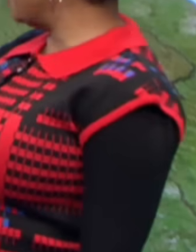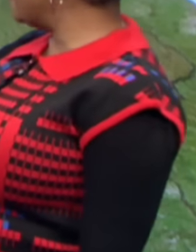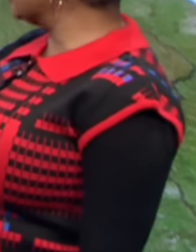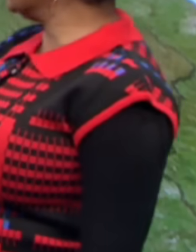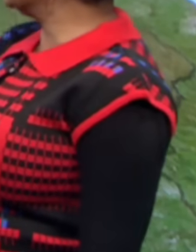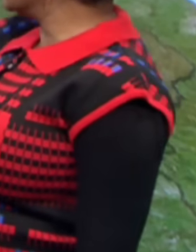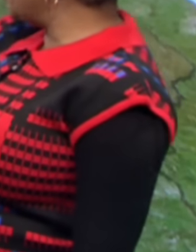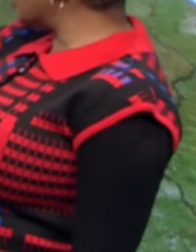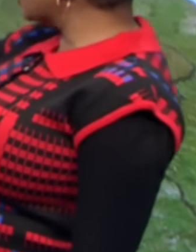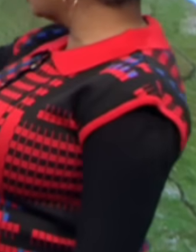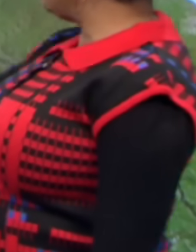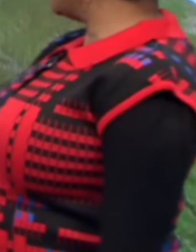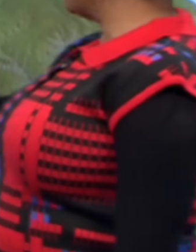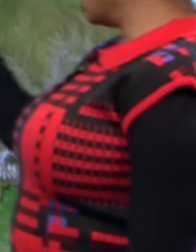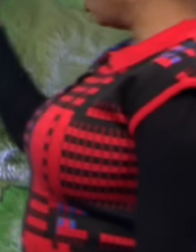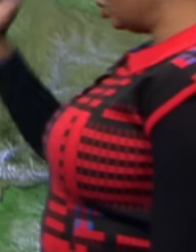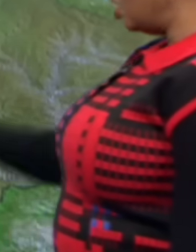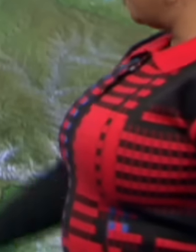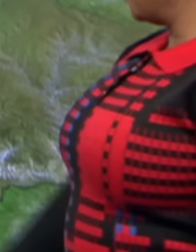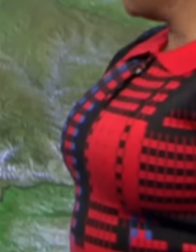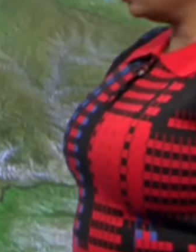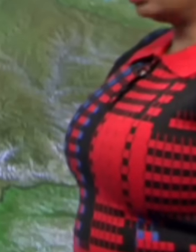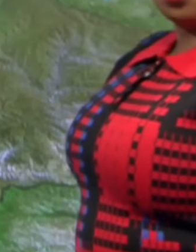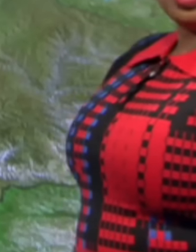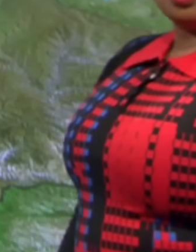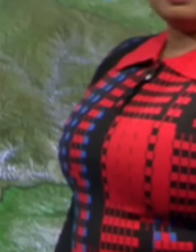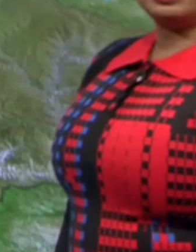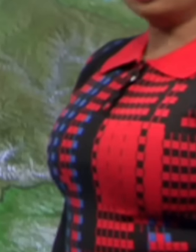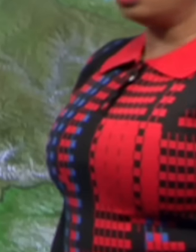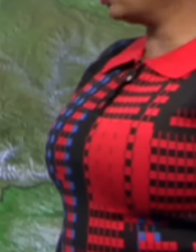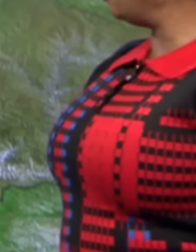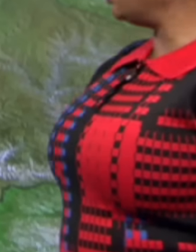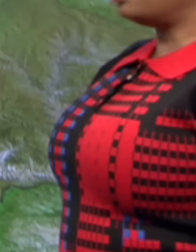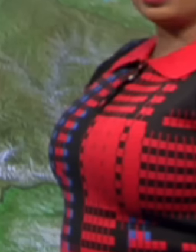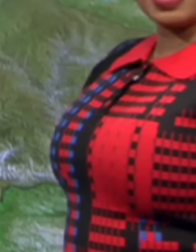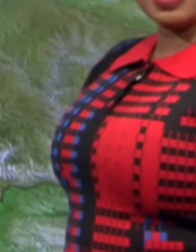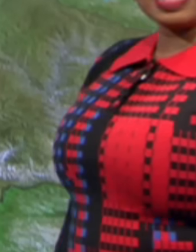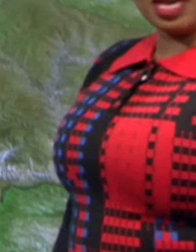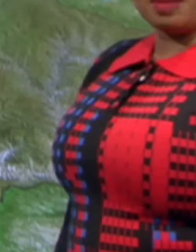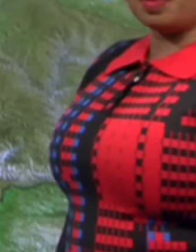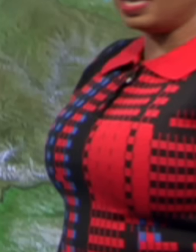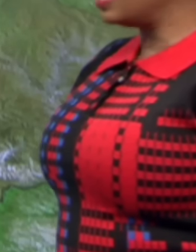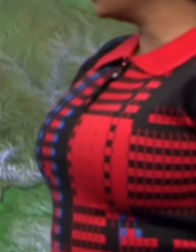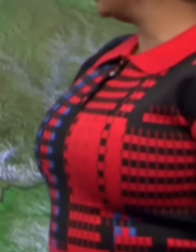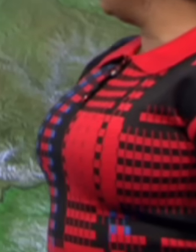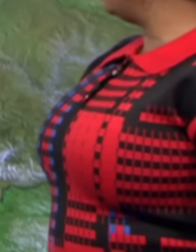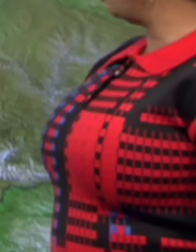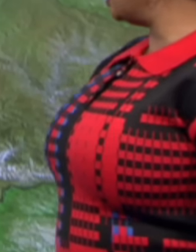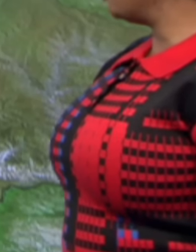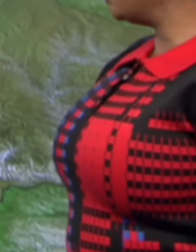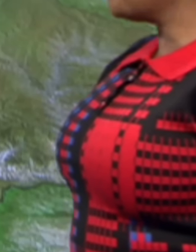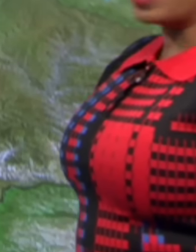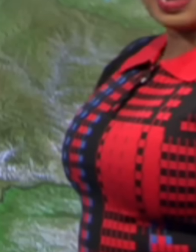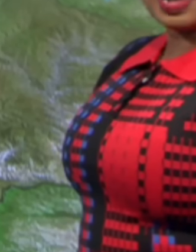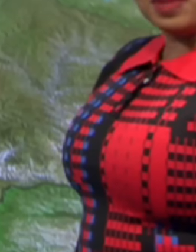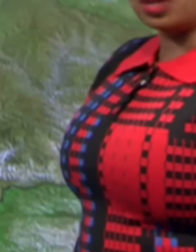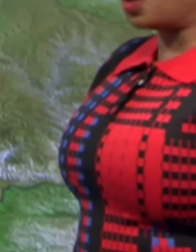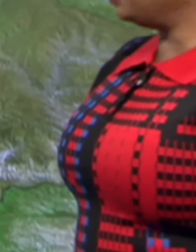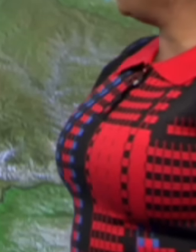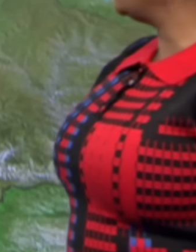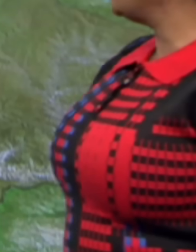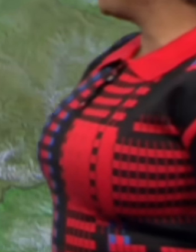ya rena ya Free State lebelela Sasolburg Frankfurt le gona go lebelela jwale go tlabe go na le moya e tlabe e pipile go na le moya e fokang